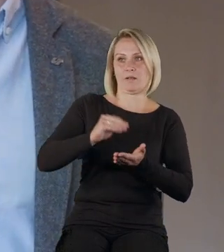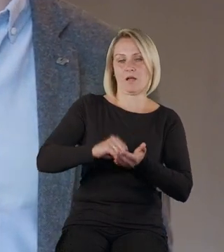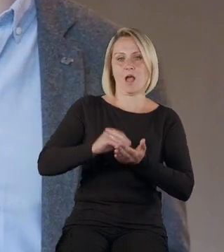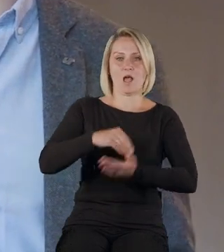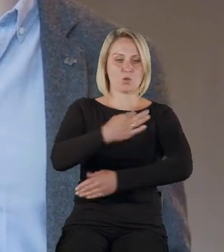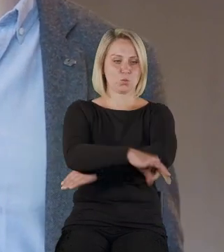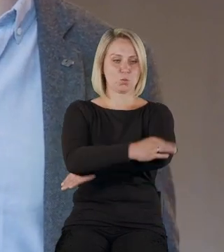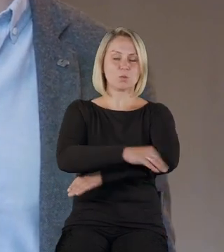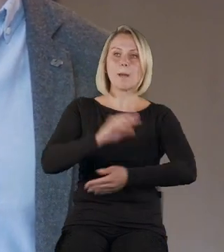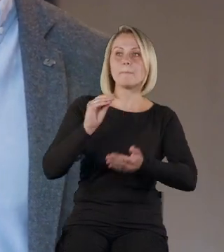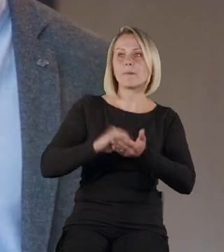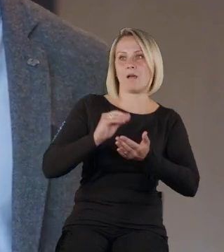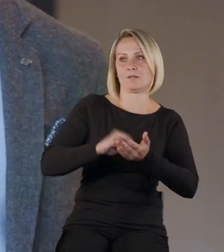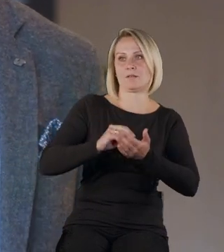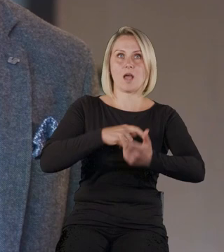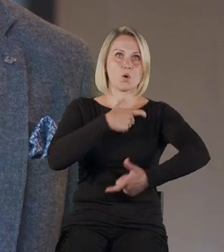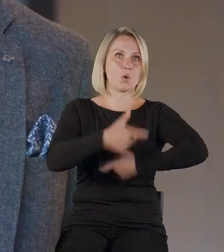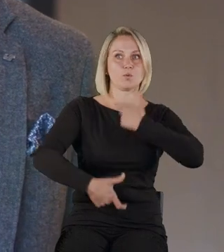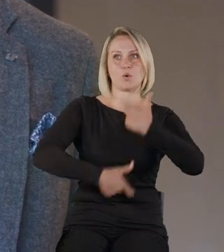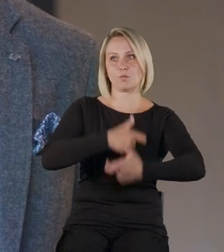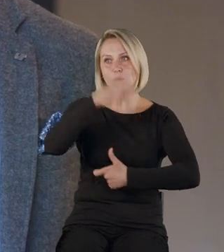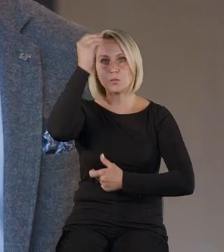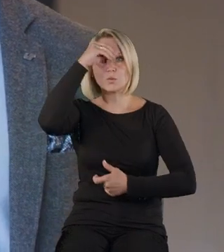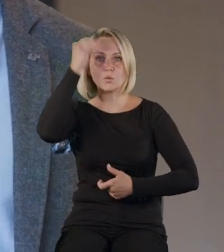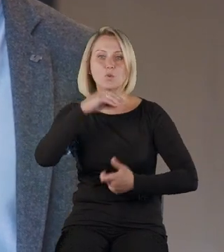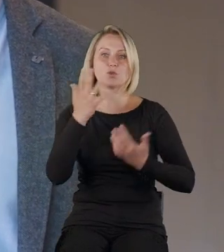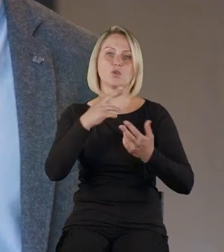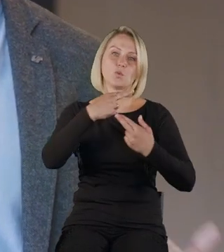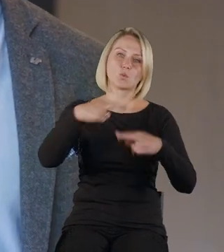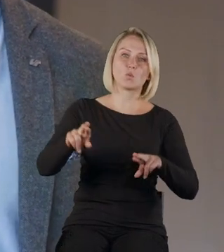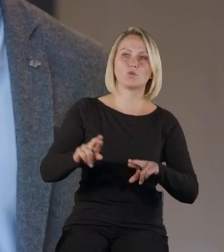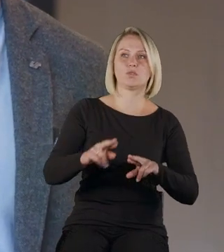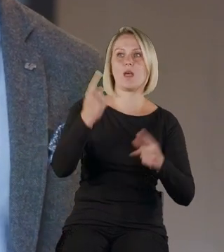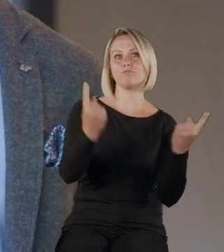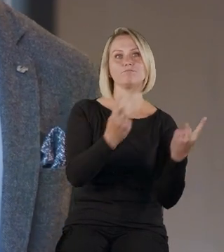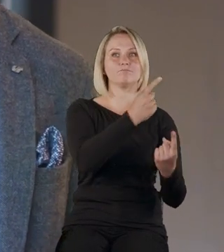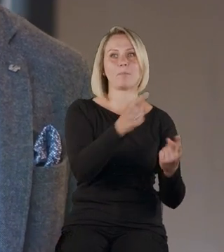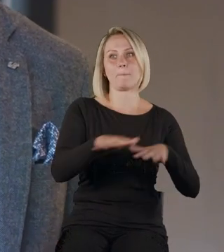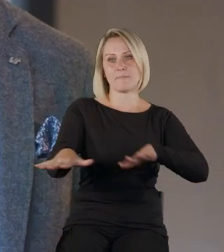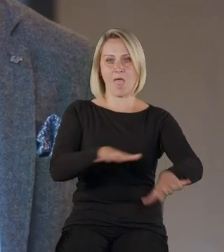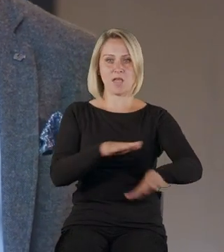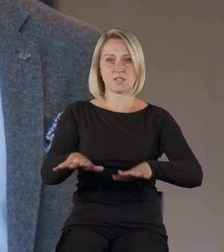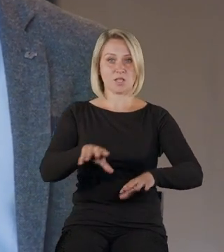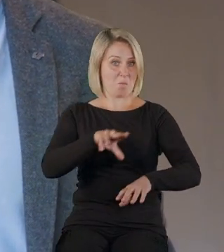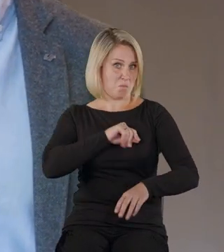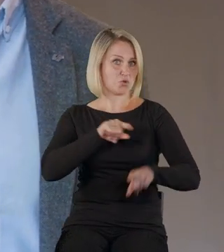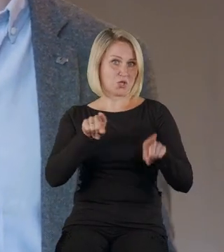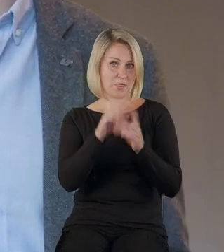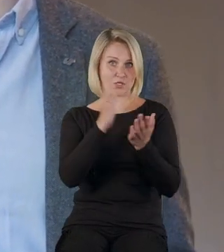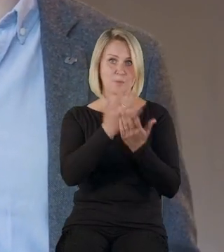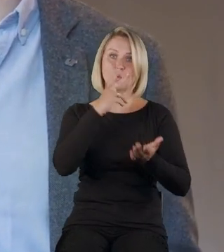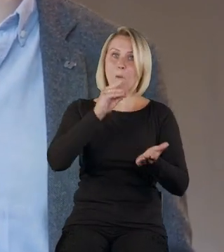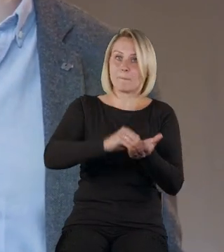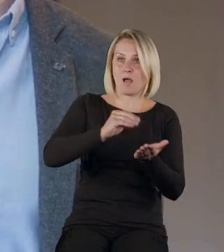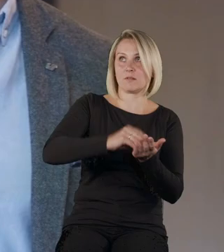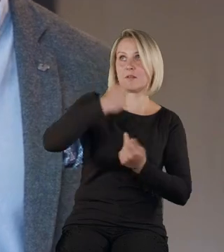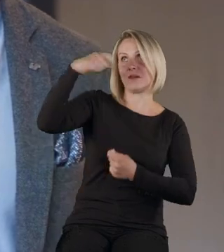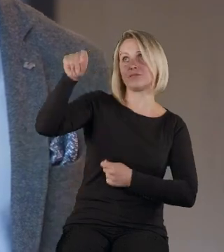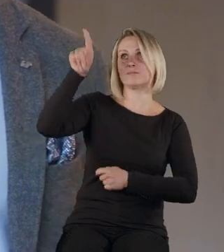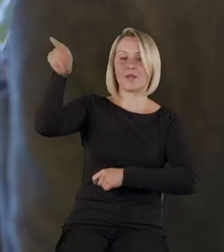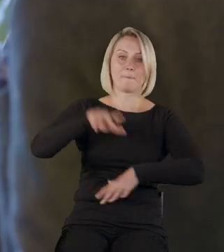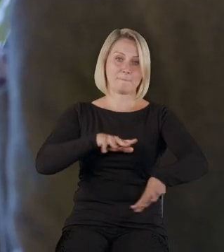te praktyki, które studenci odbywają w różnych zakładach? Czy to również jest możliwość odbycia ich gdzieś za granicą, w jakimś ładnym kurorcie być